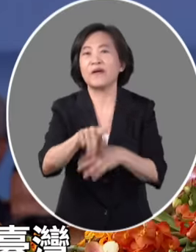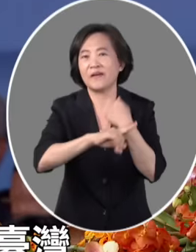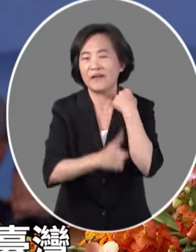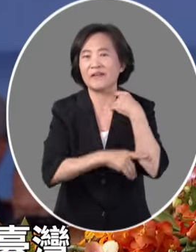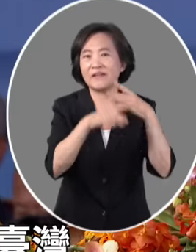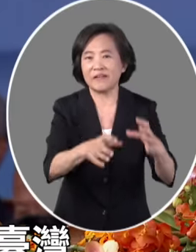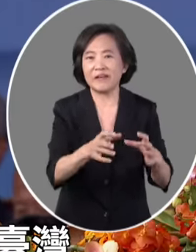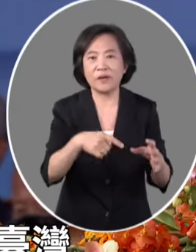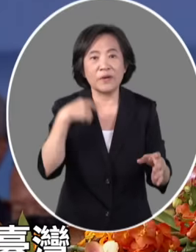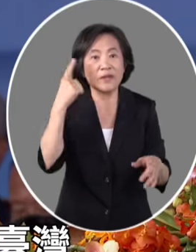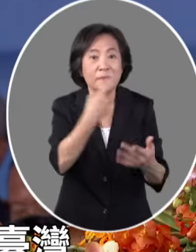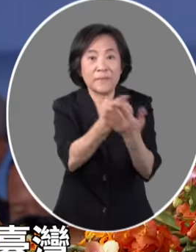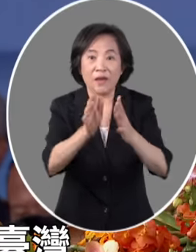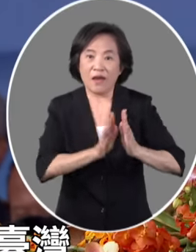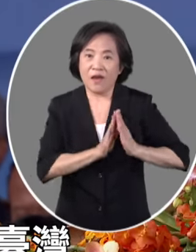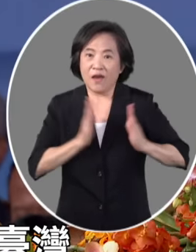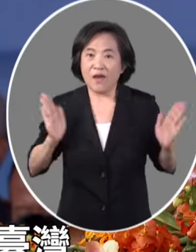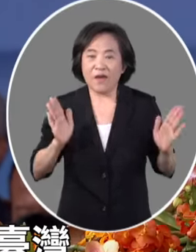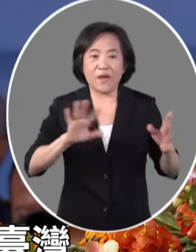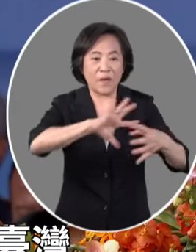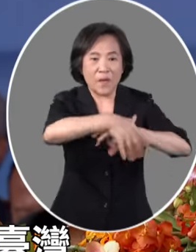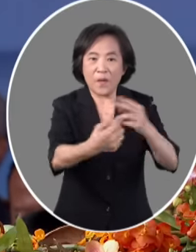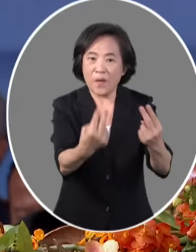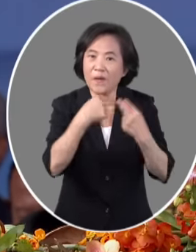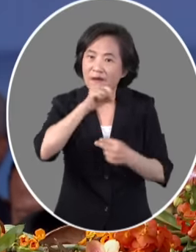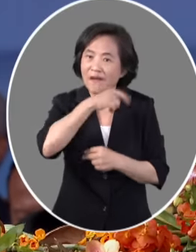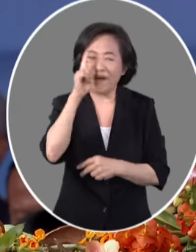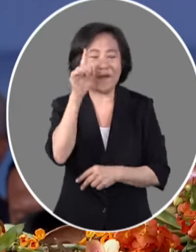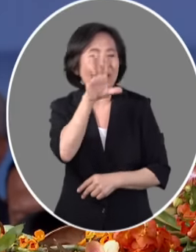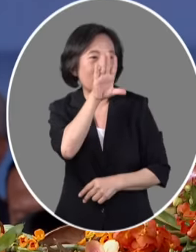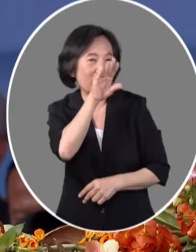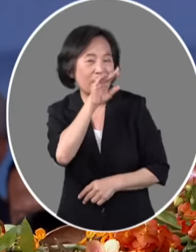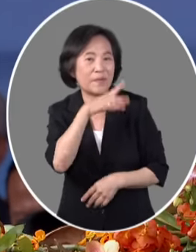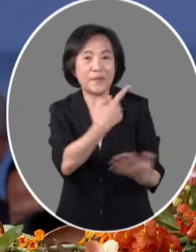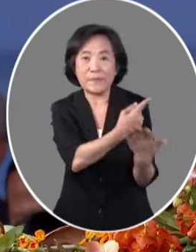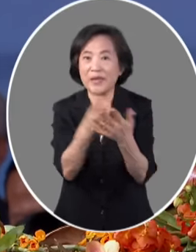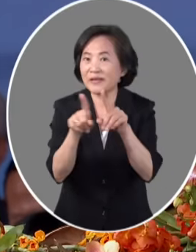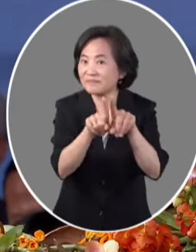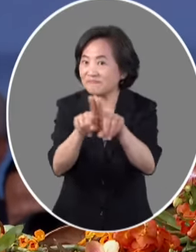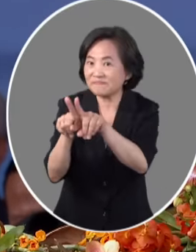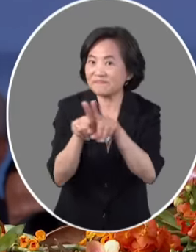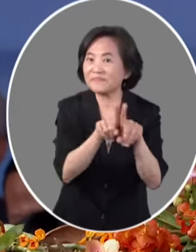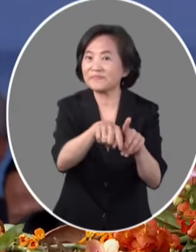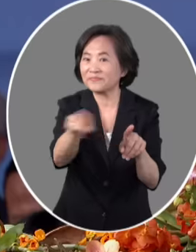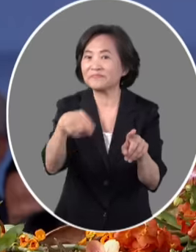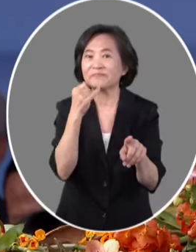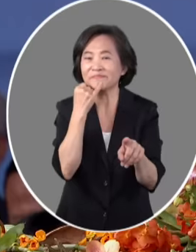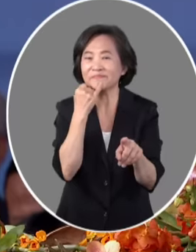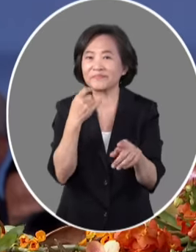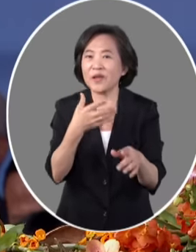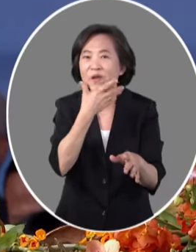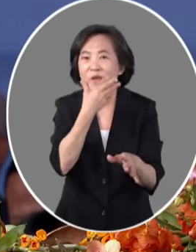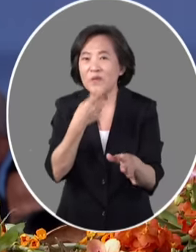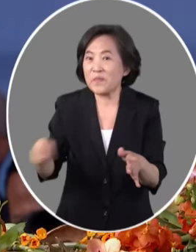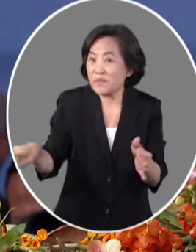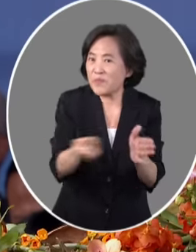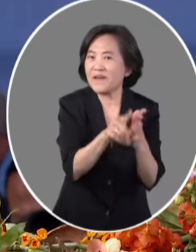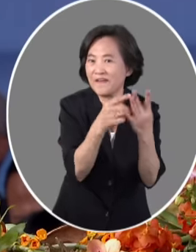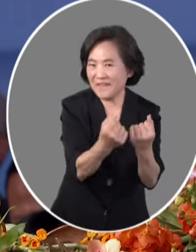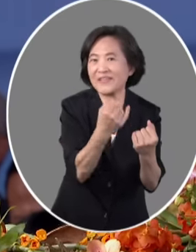了一个让全世界羡慕的台湾，每一对相爱的彼此都能够幸福成家的国